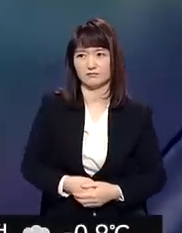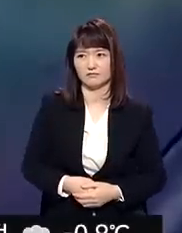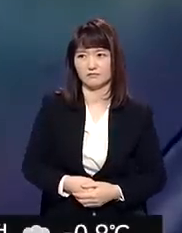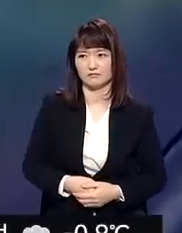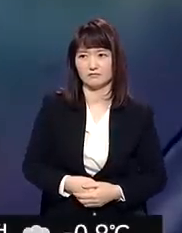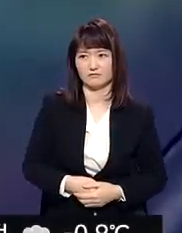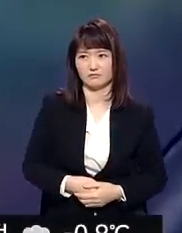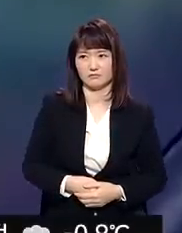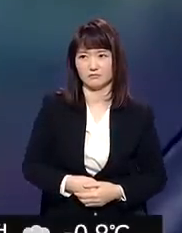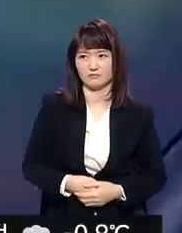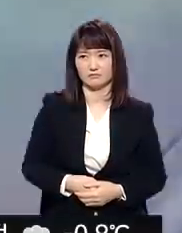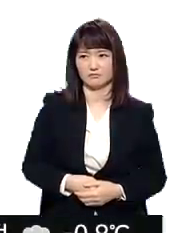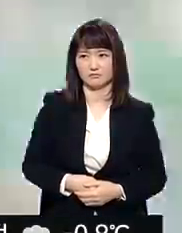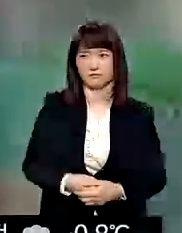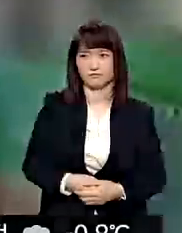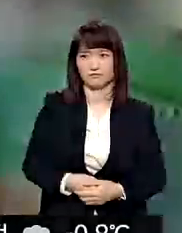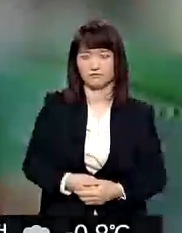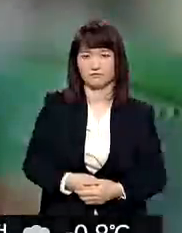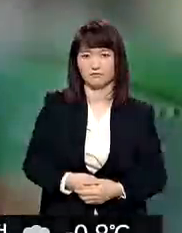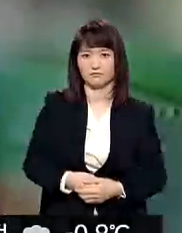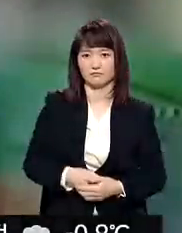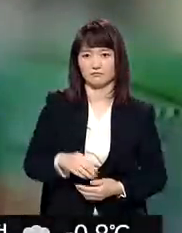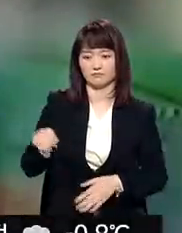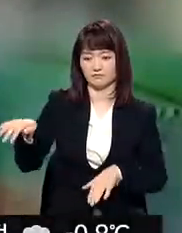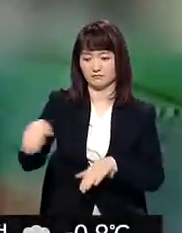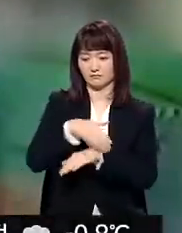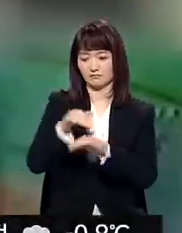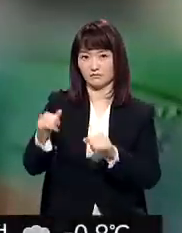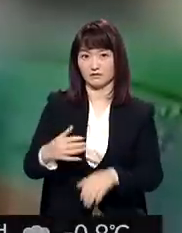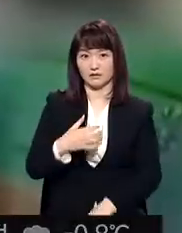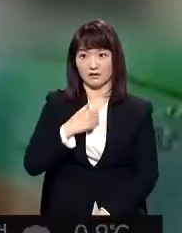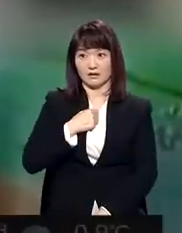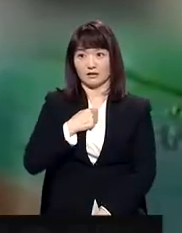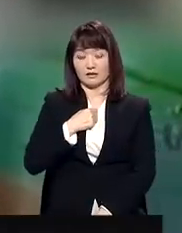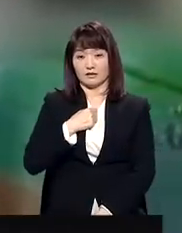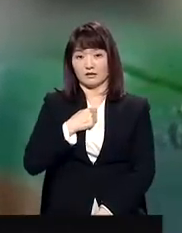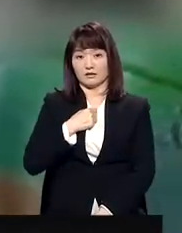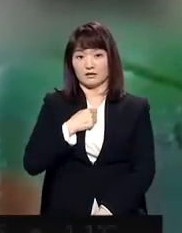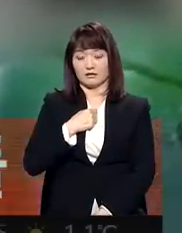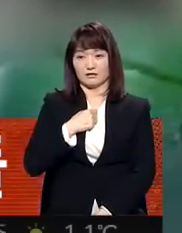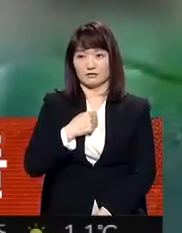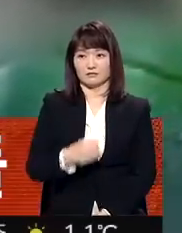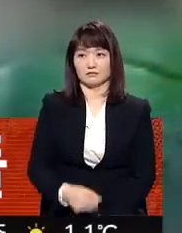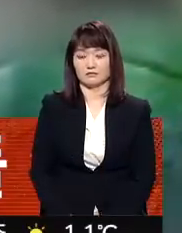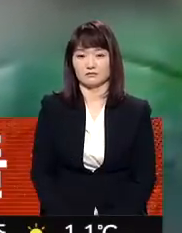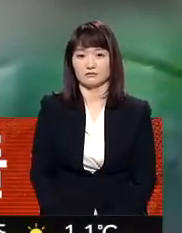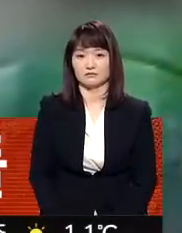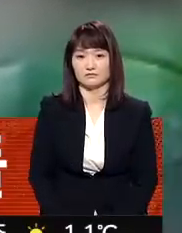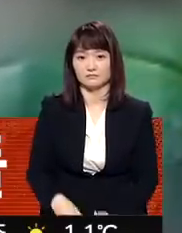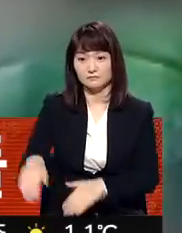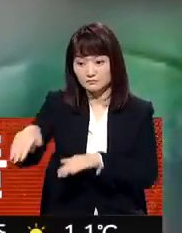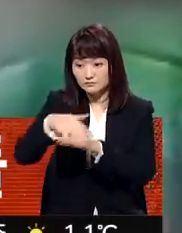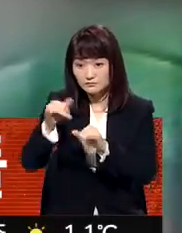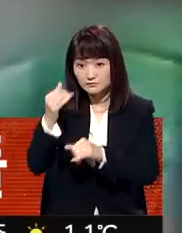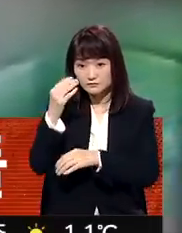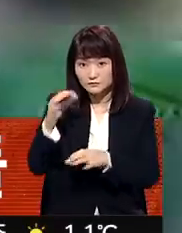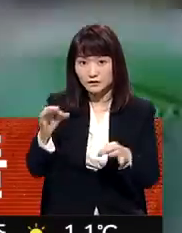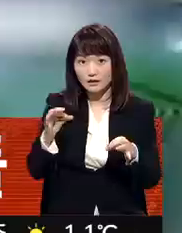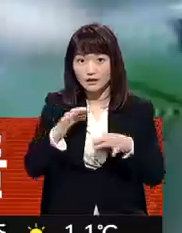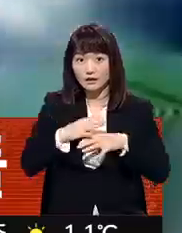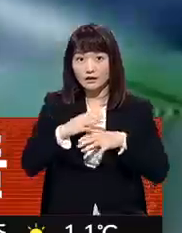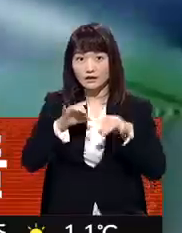피했어네 피할 새도 없이 돌진한 차량의 화들짝 놀란 행인들은 몸을 한껏 움츠리는 모습입니다이 행인들은 놀란 채로